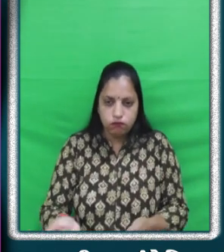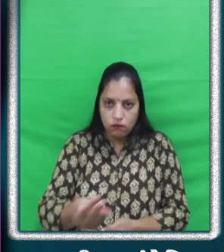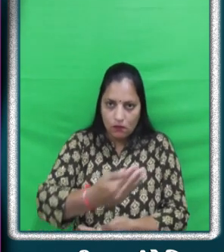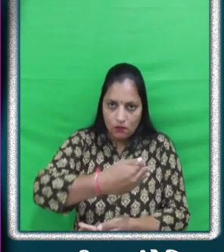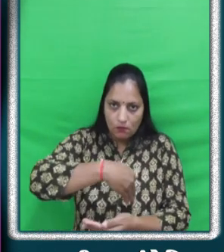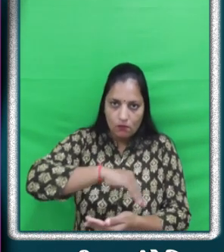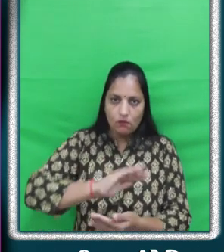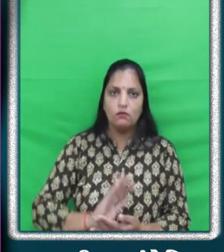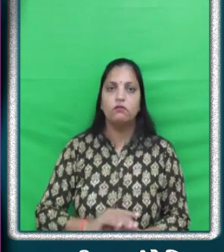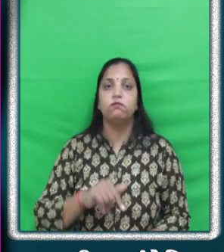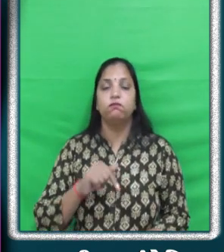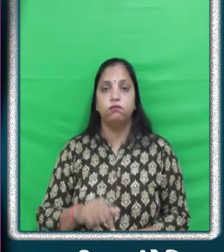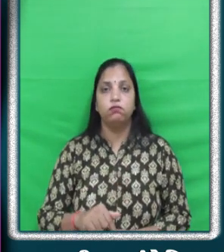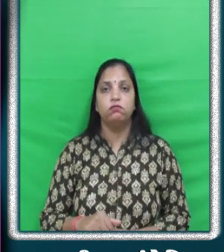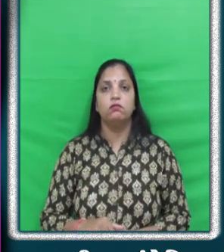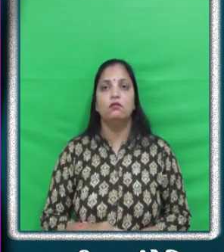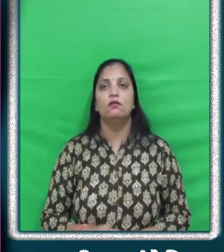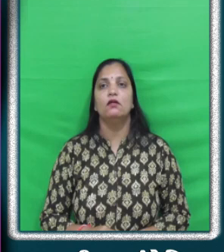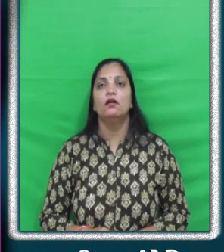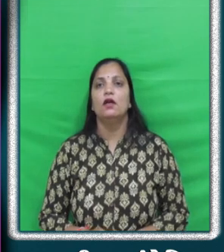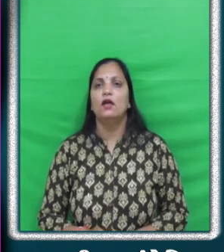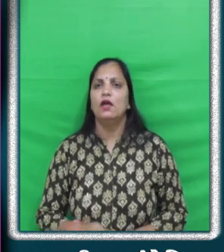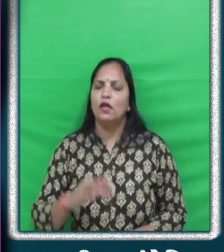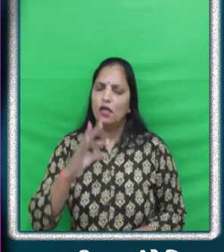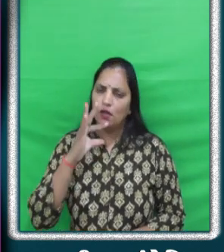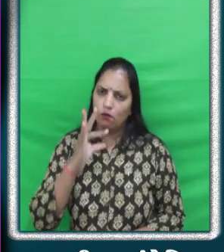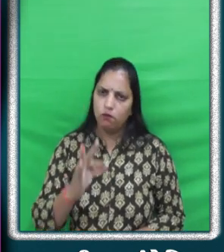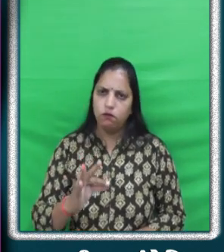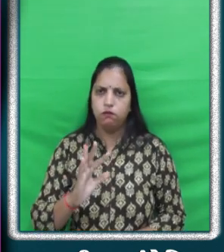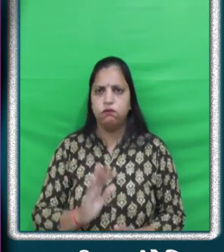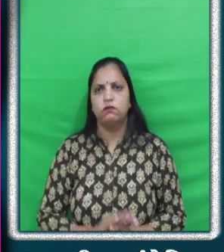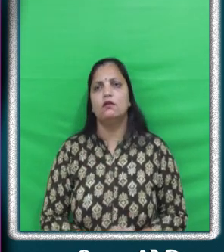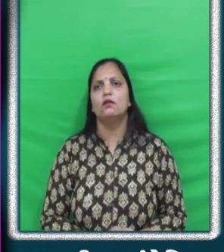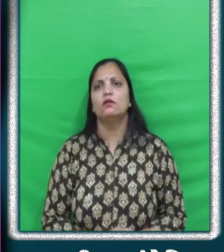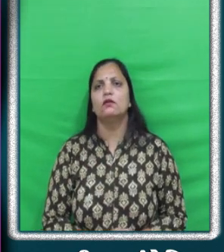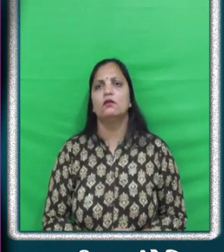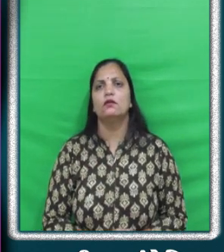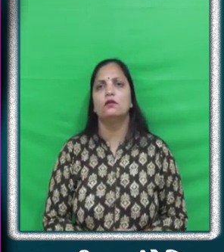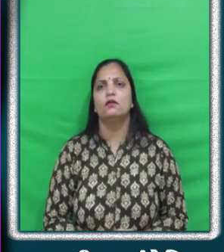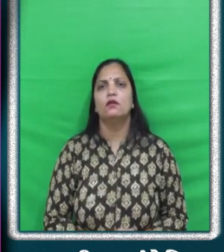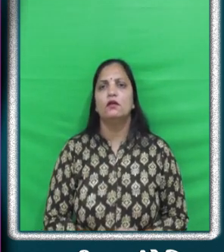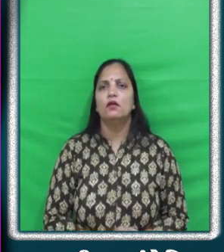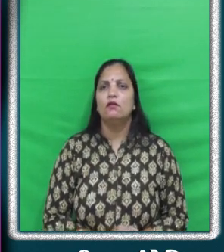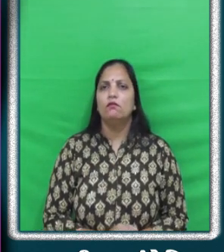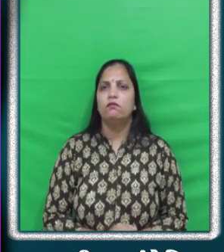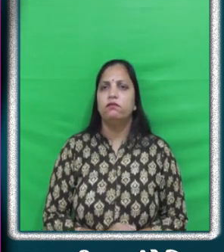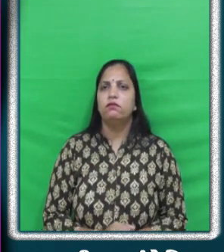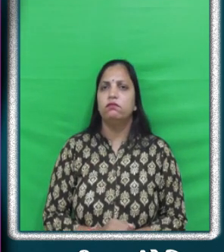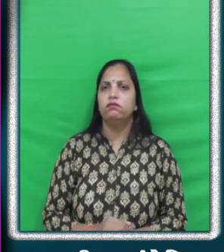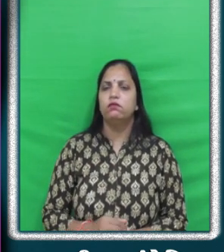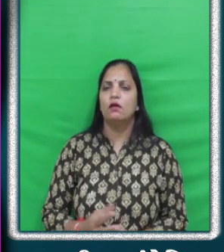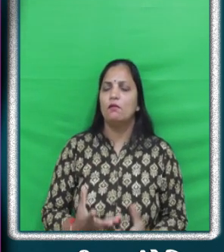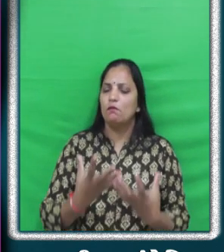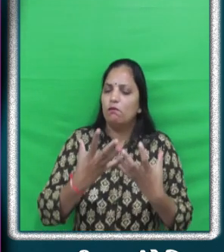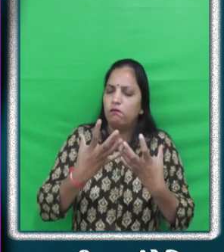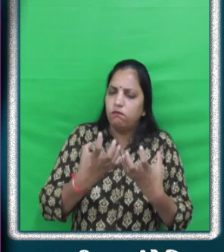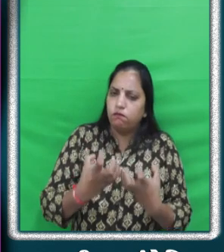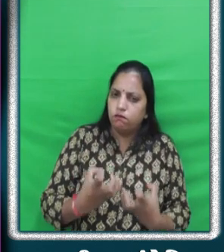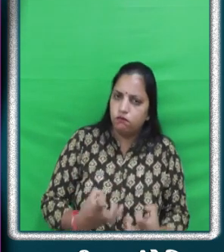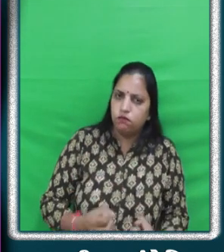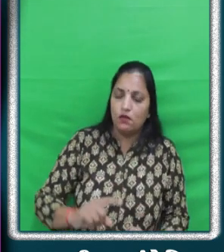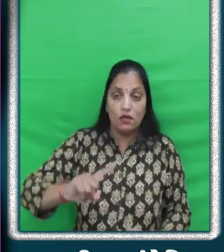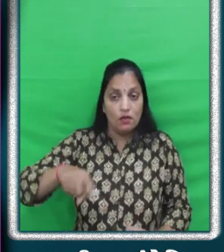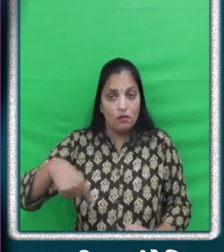છે. ગાળણ થયા બાદ જે જરૂરિયાત જે અંદર રહી ગયું છે, ગ્લુકોઝ એસિડ, તે બધું વધારે પાછું પુનઃશોષણ